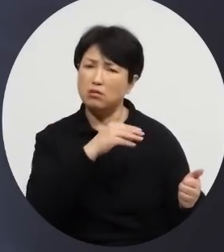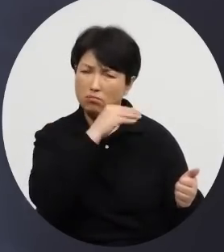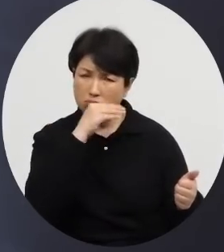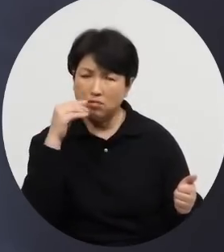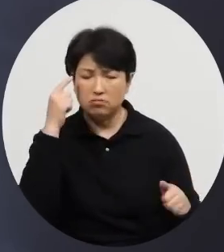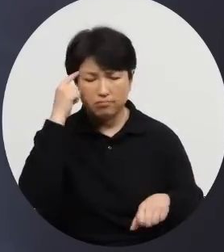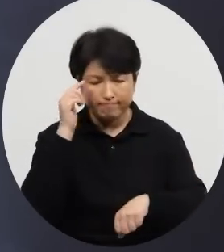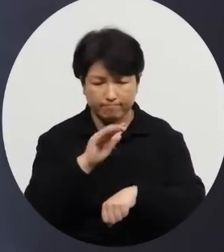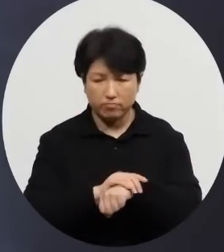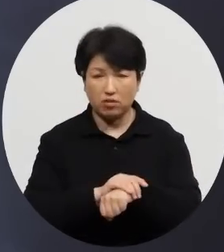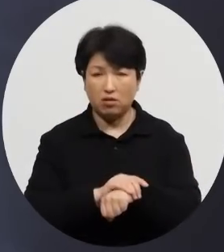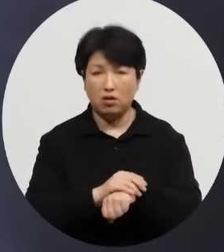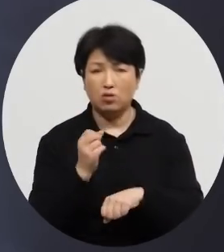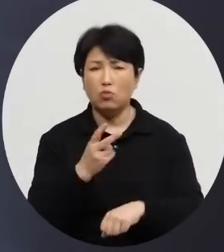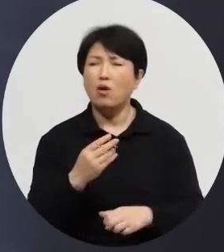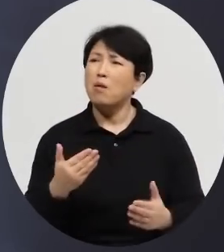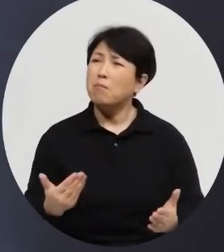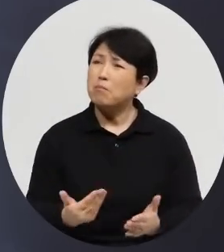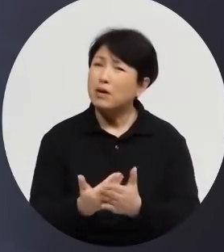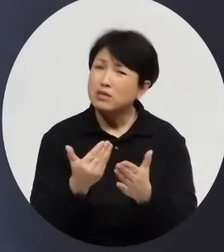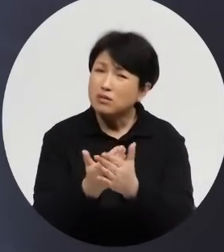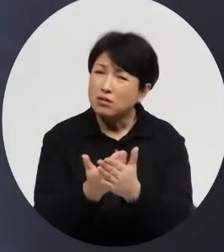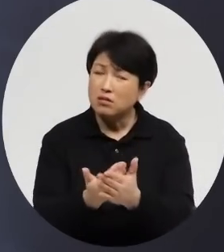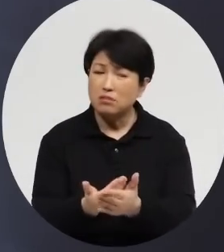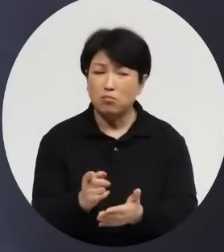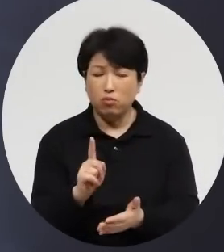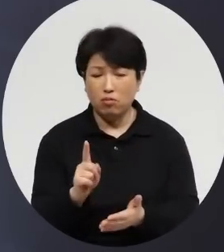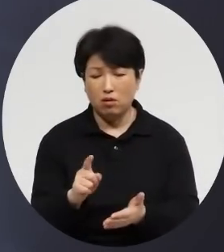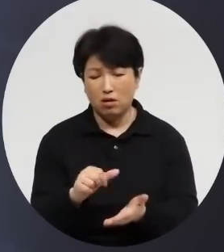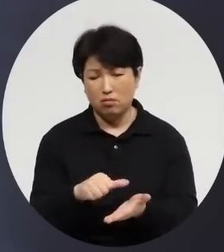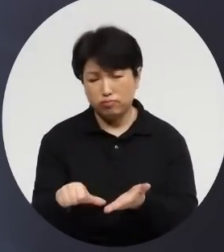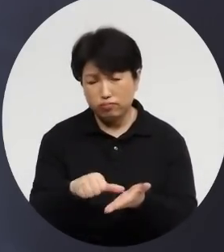아니다. 그러고 발전이라는 게 자꾸 많이 쓰는 게